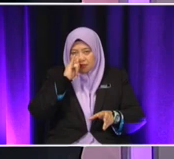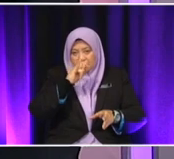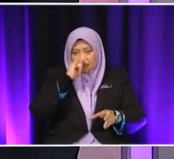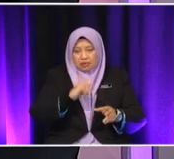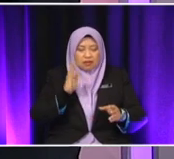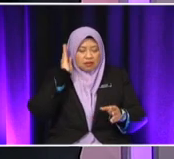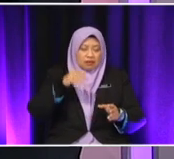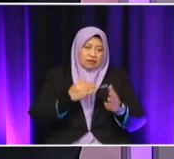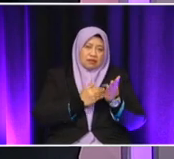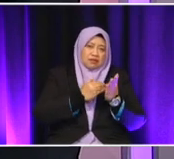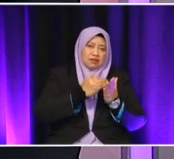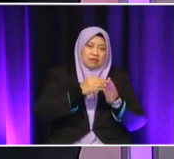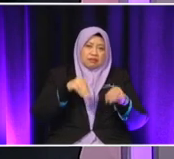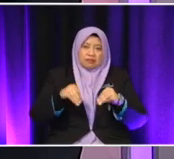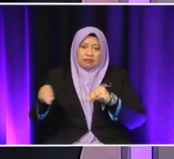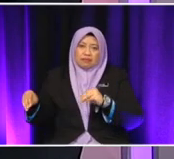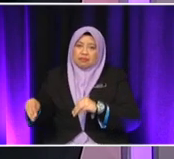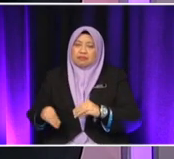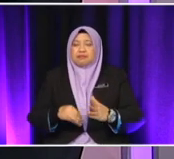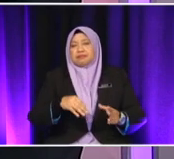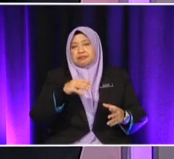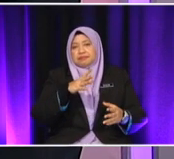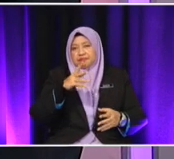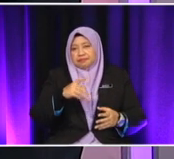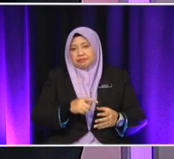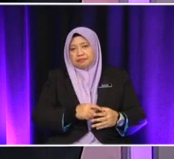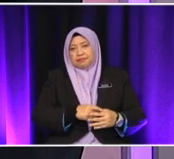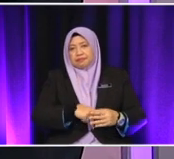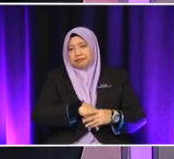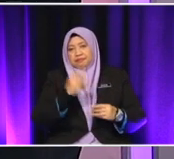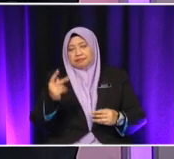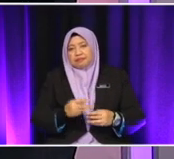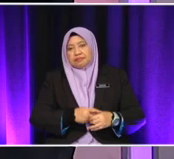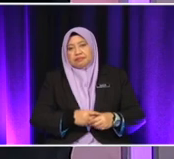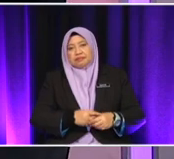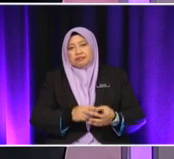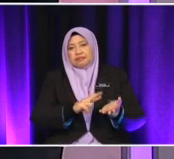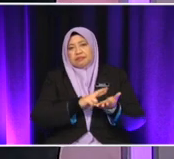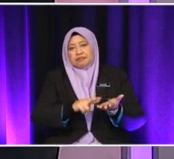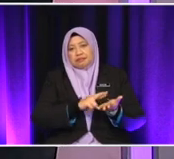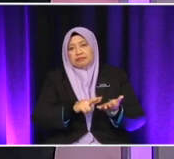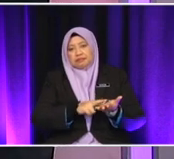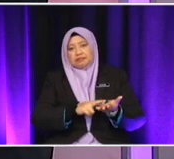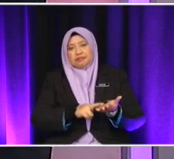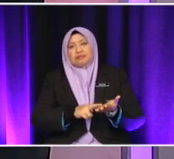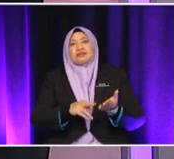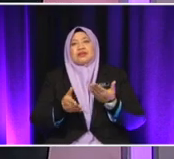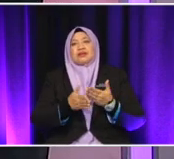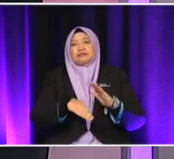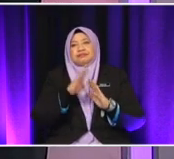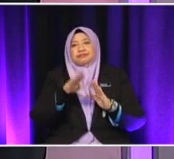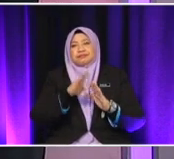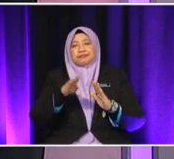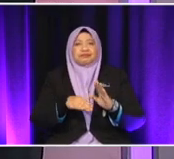penanaman padi dan si penggunaan Drone untuk meracun serangga di sawah menyebabkan proses penanaman padi menjadi lebih mudah